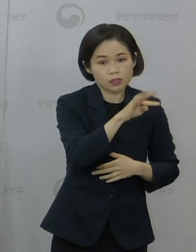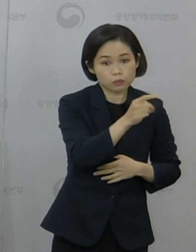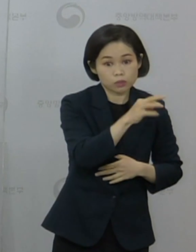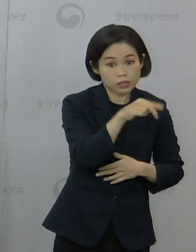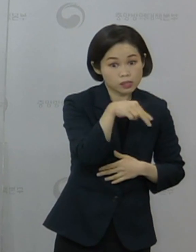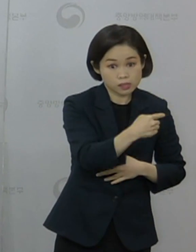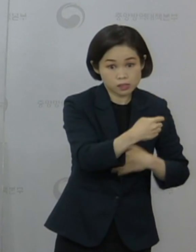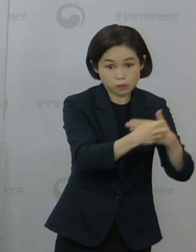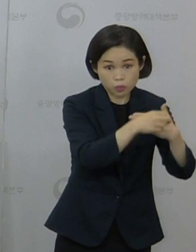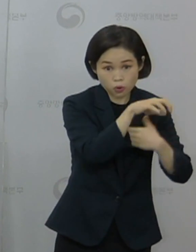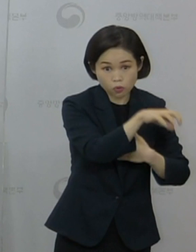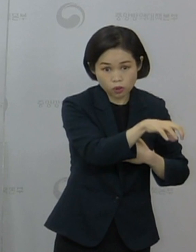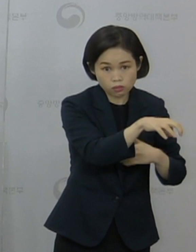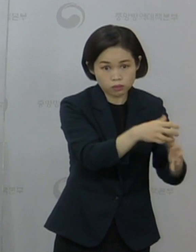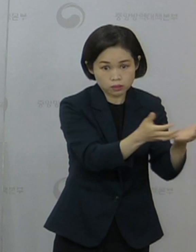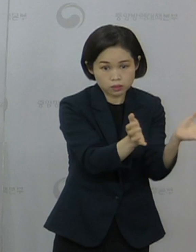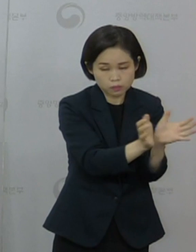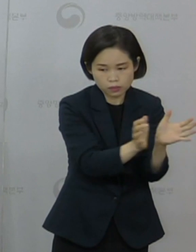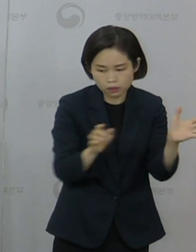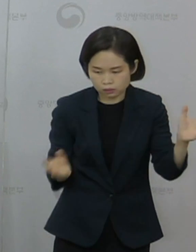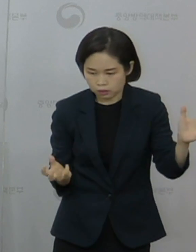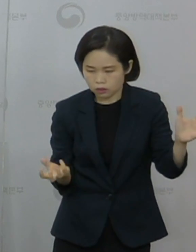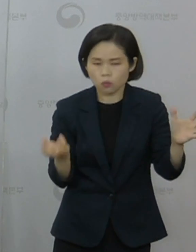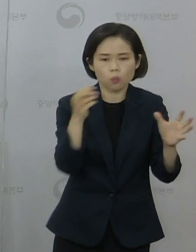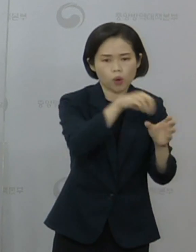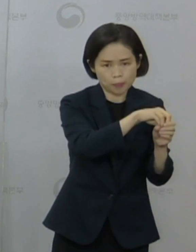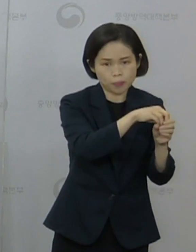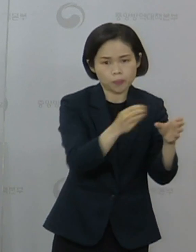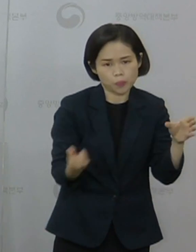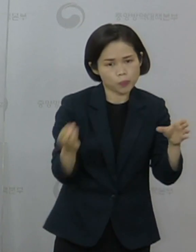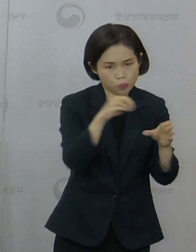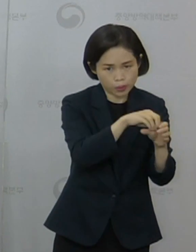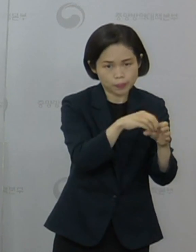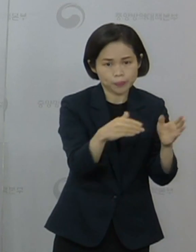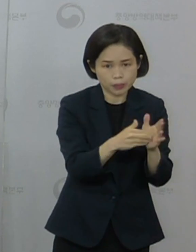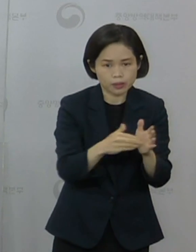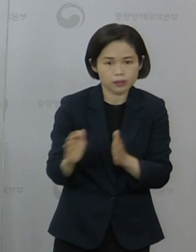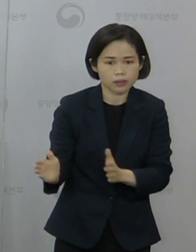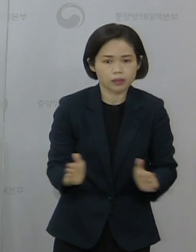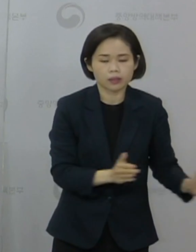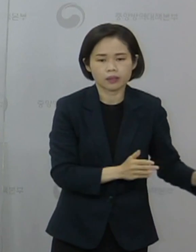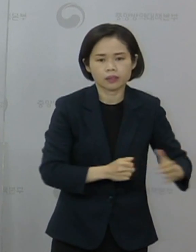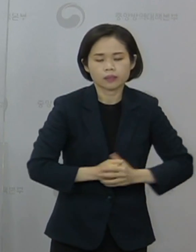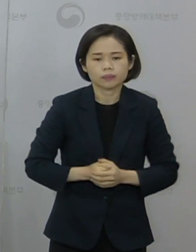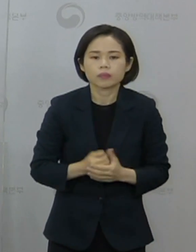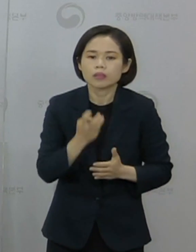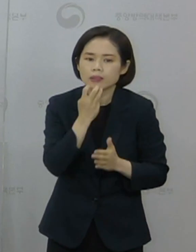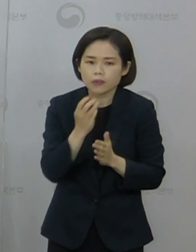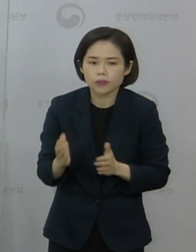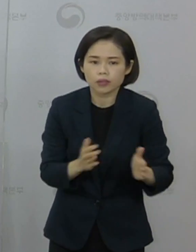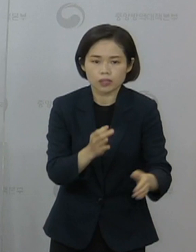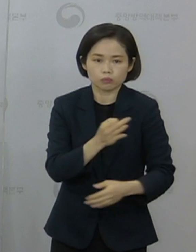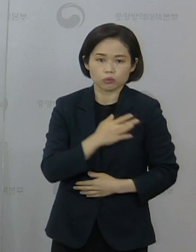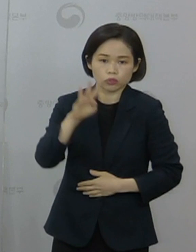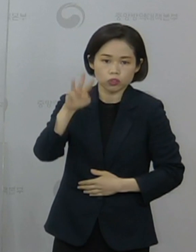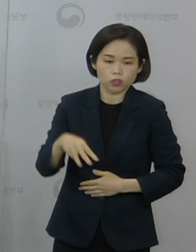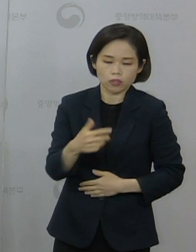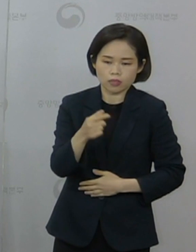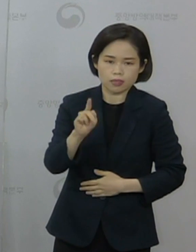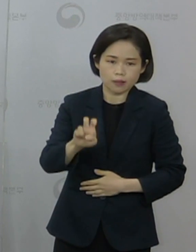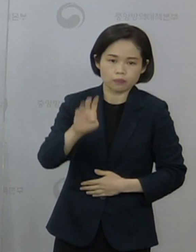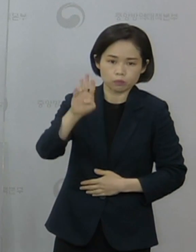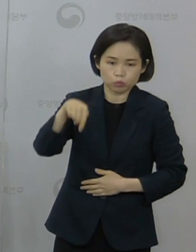관련된 제 어 집단 발병 으로 재 분류가 된 상황입니다 경기부천 씨의 남부교회